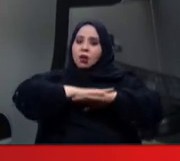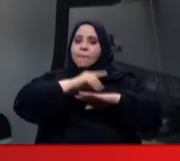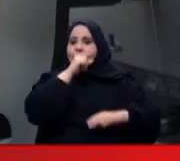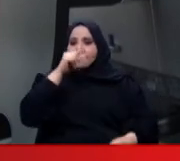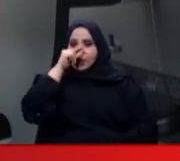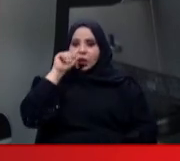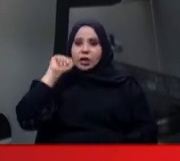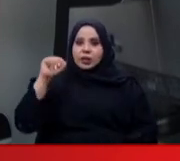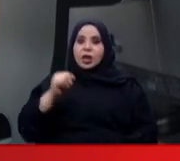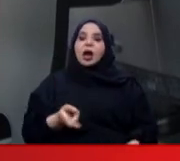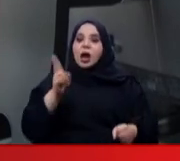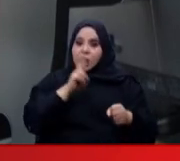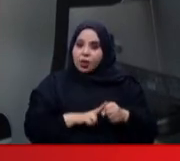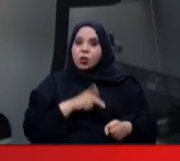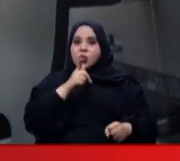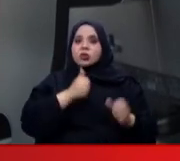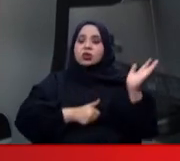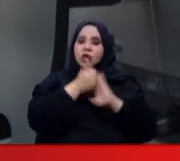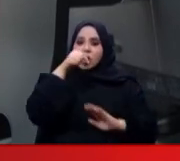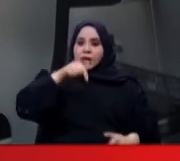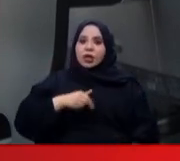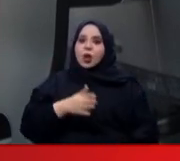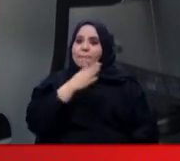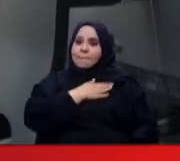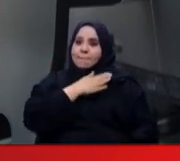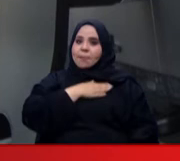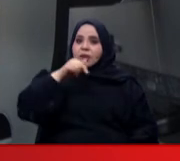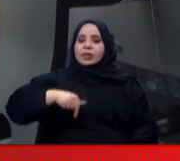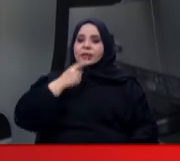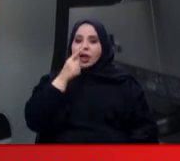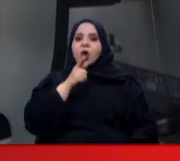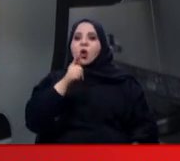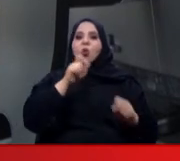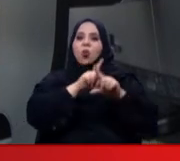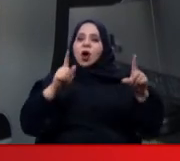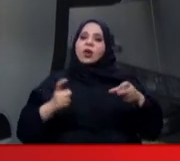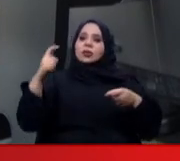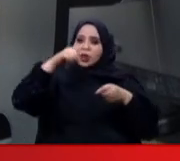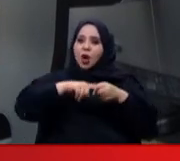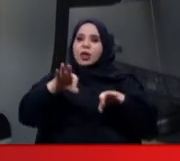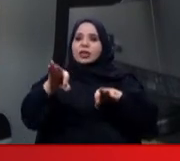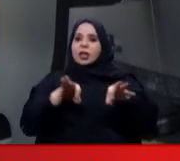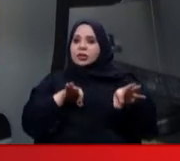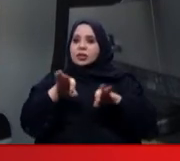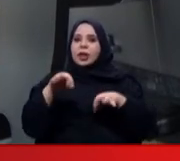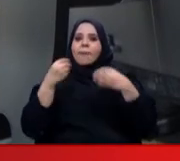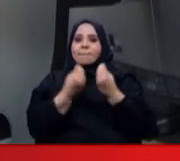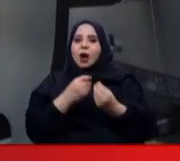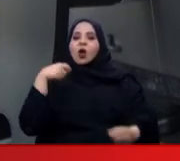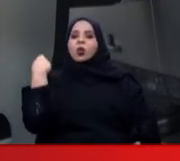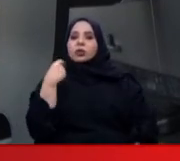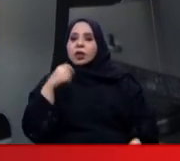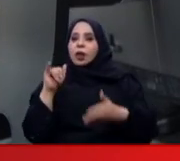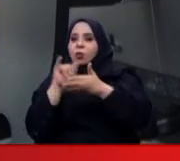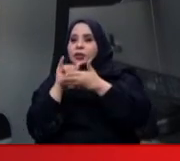التعددية المذهبية، مشيرا إلى أن ما تحقق من نجاح خلال موسم عاشوراء هذا العام كان محصلة تعاون وتنسيق